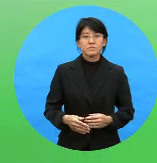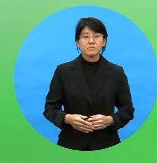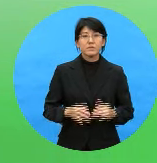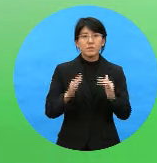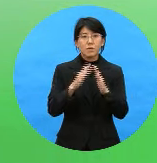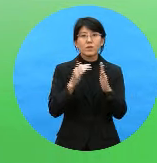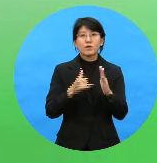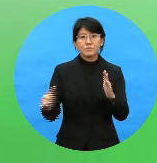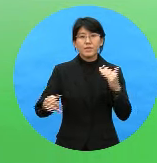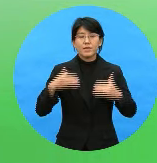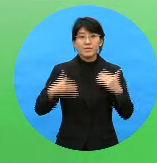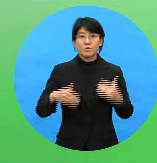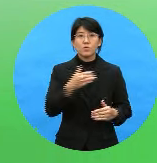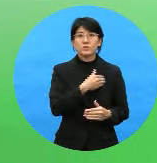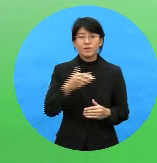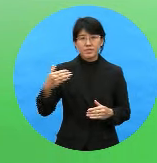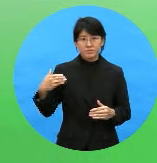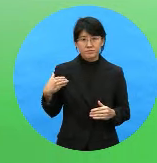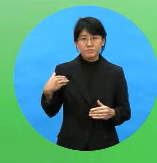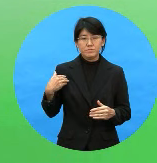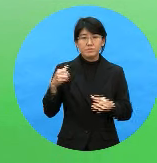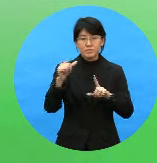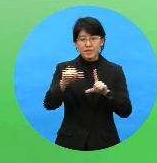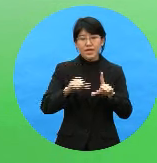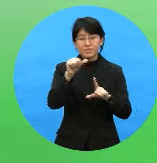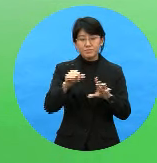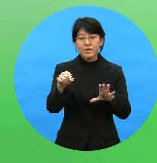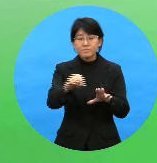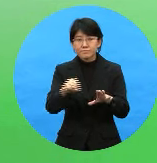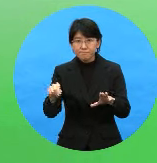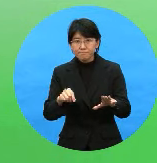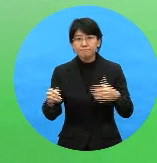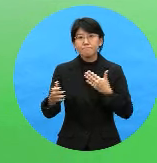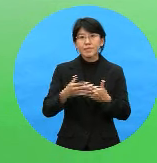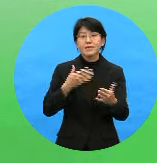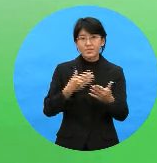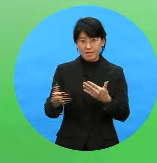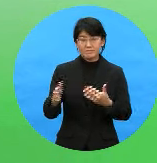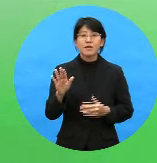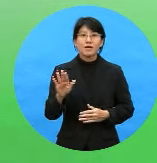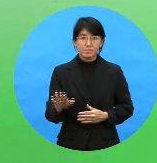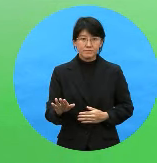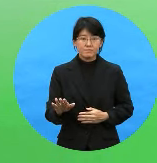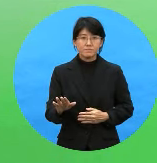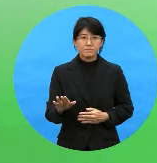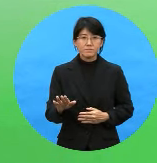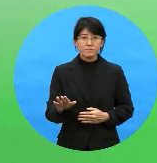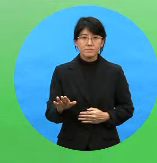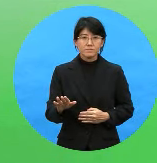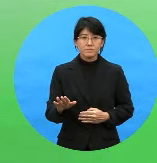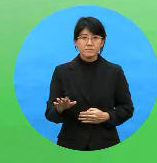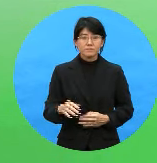ご家族で楽しめるイベントとしてアニメの制作体験なども用意しています。